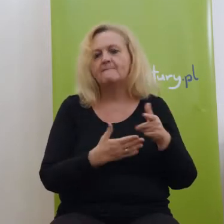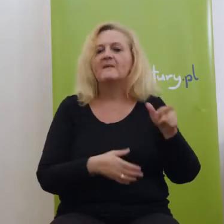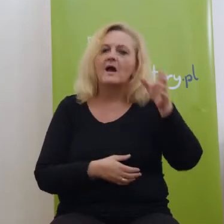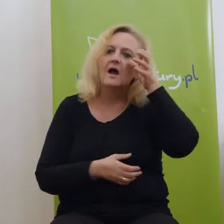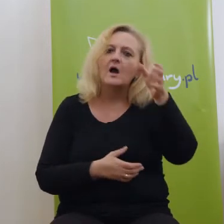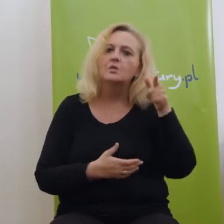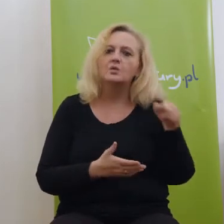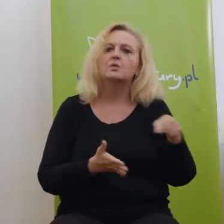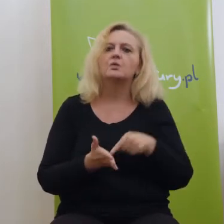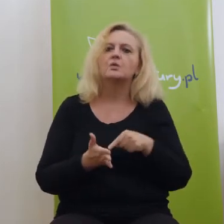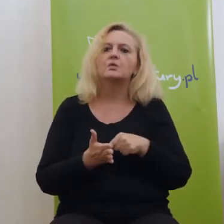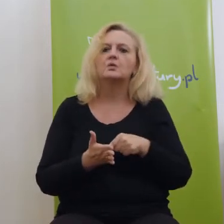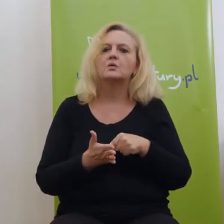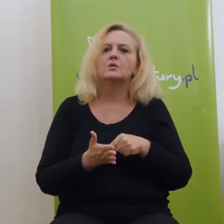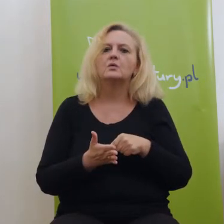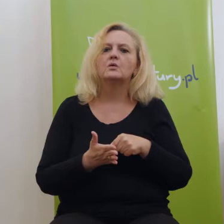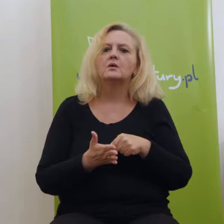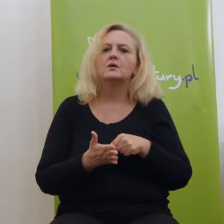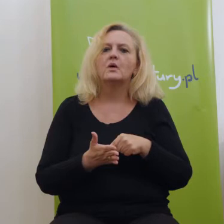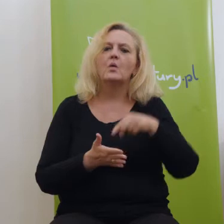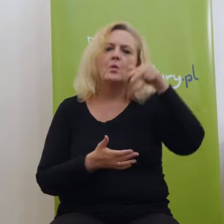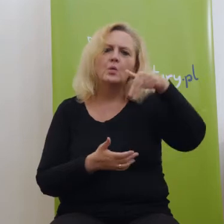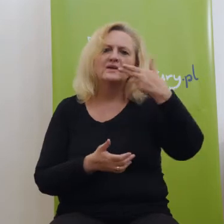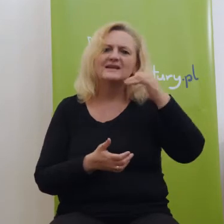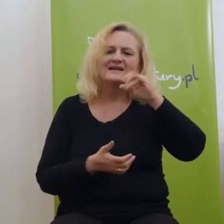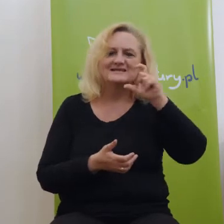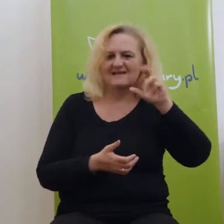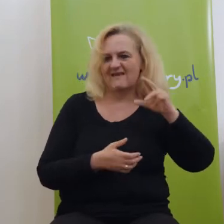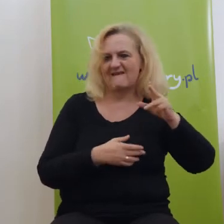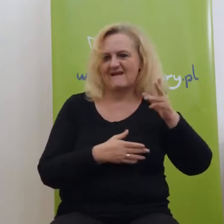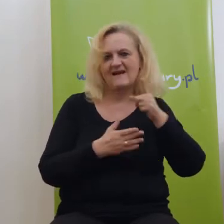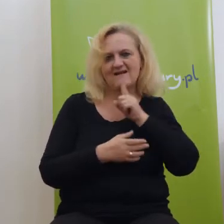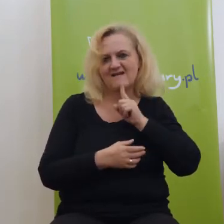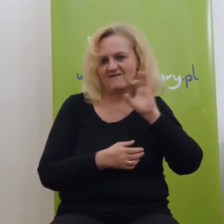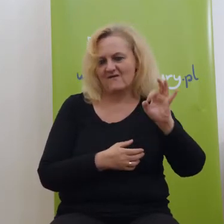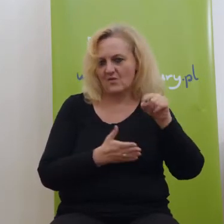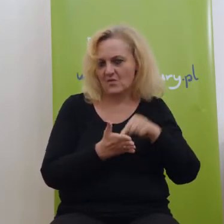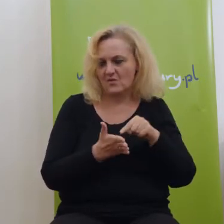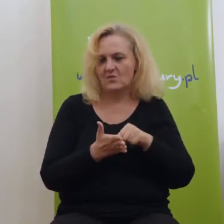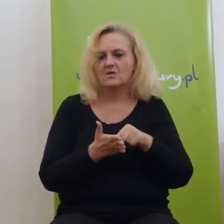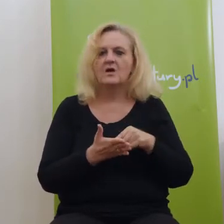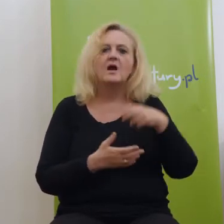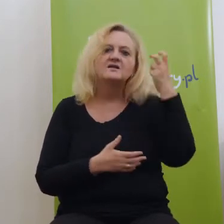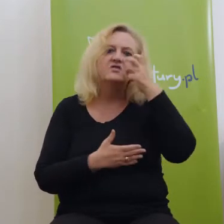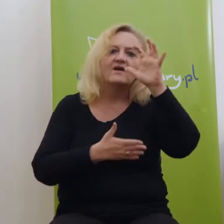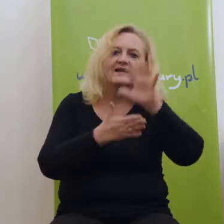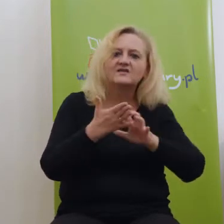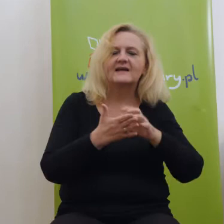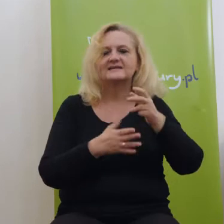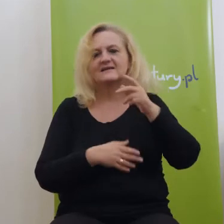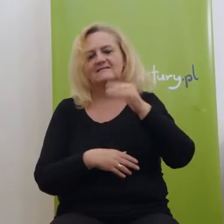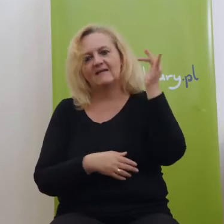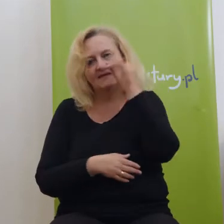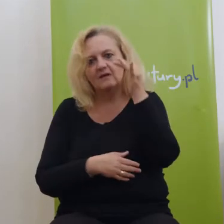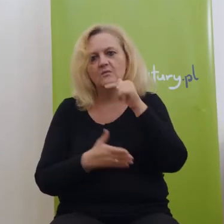autorem, on był wyznania unickiego w ogóle, to jest ciekawa sprawa. Jeden jest autorem wielu ciekawych też tekstów teoretycznych na